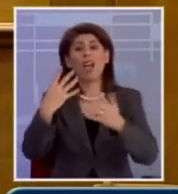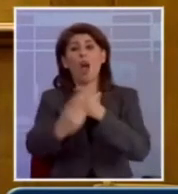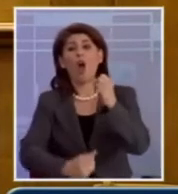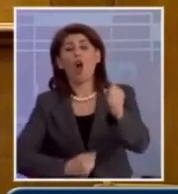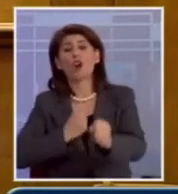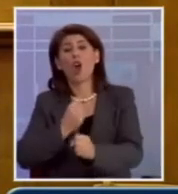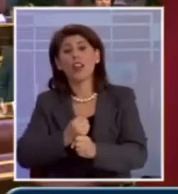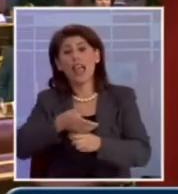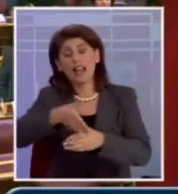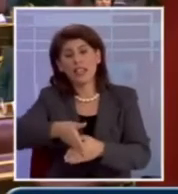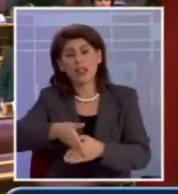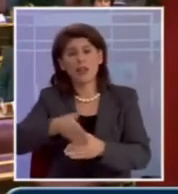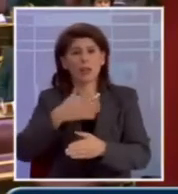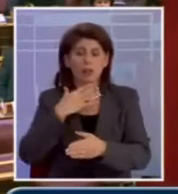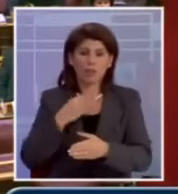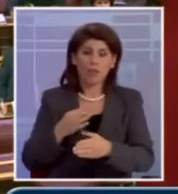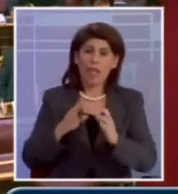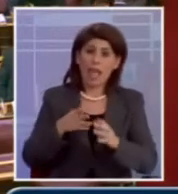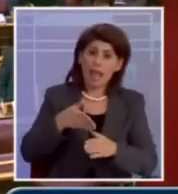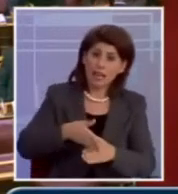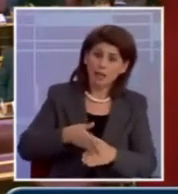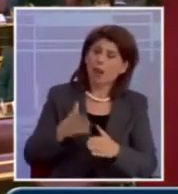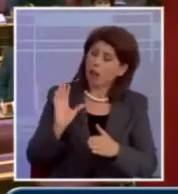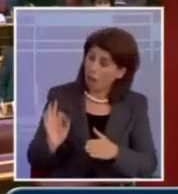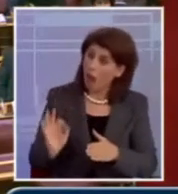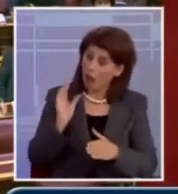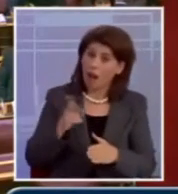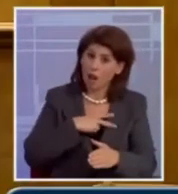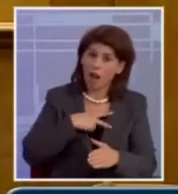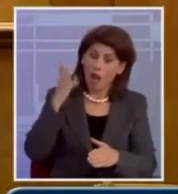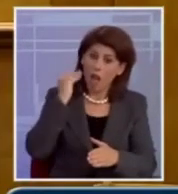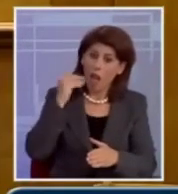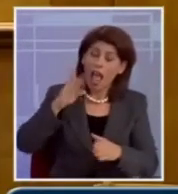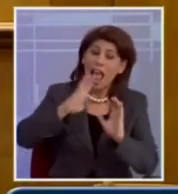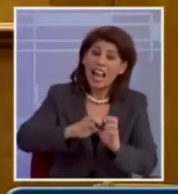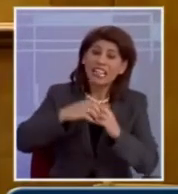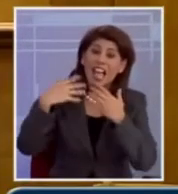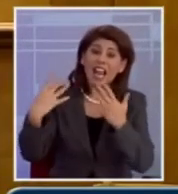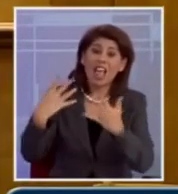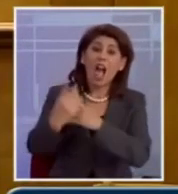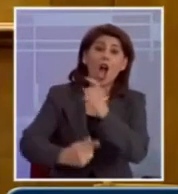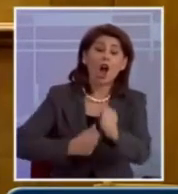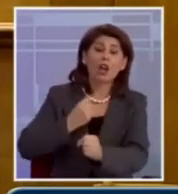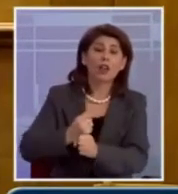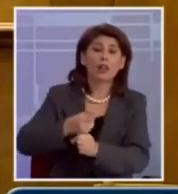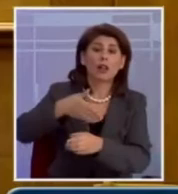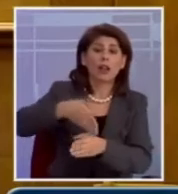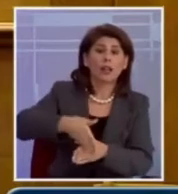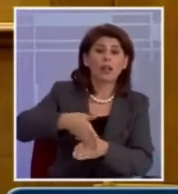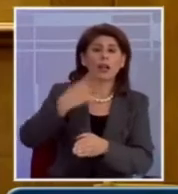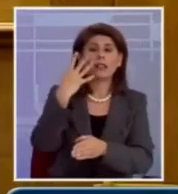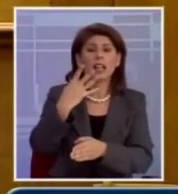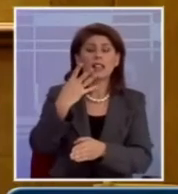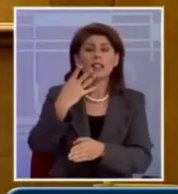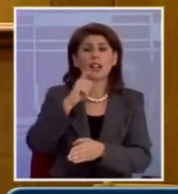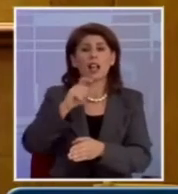παρακαλώ. Να το νοικιάσει, καλά ακούτε, για 99 χρόνια με 4 εκατομμύρια και